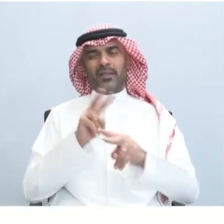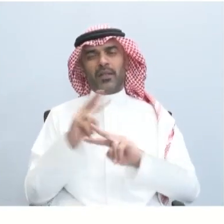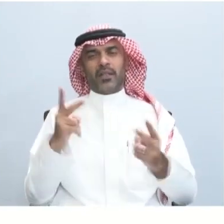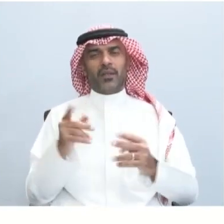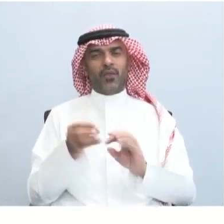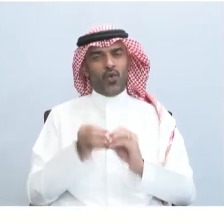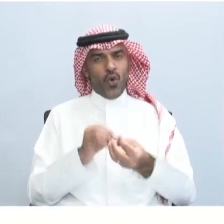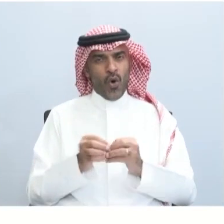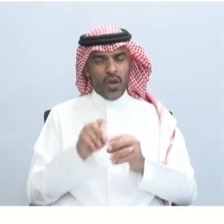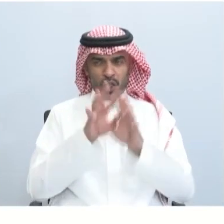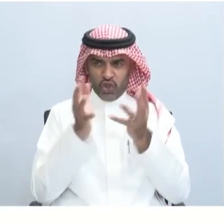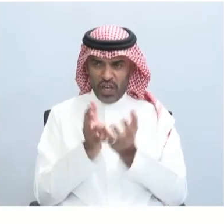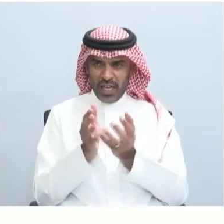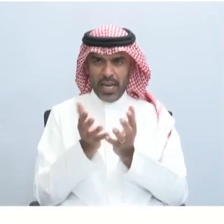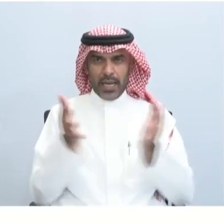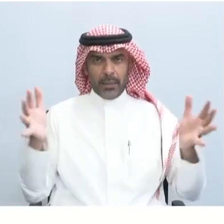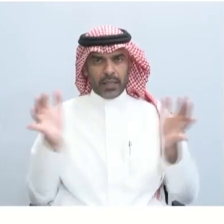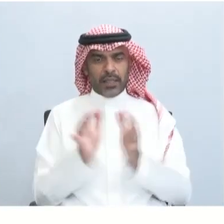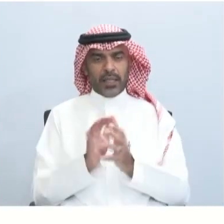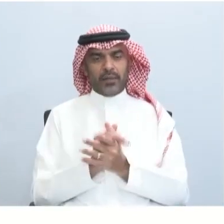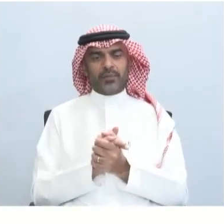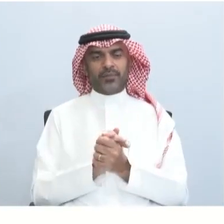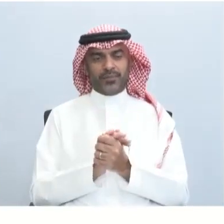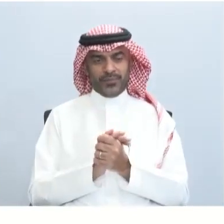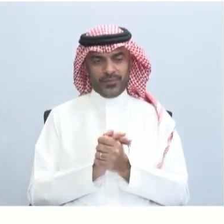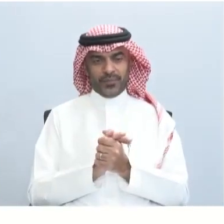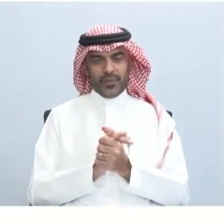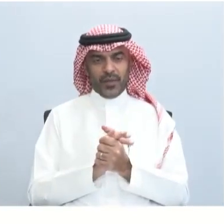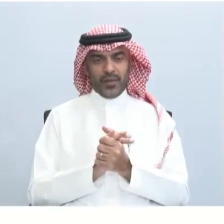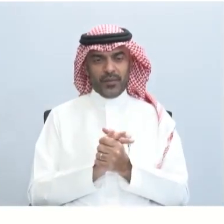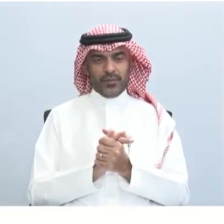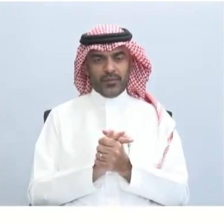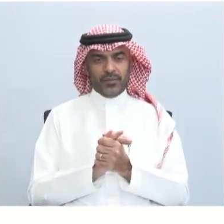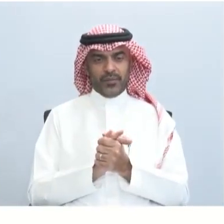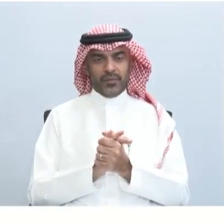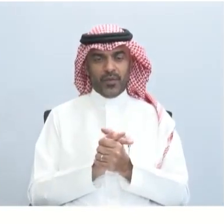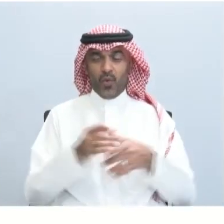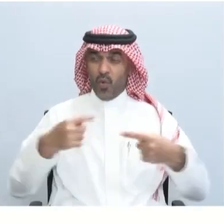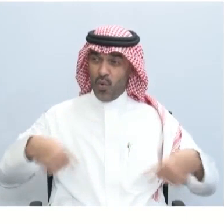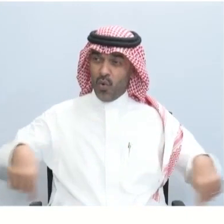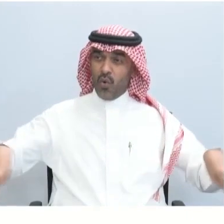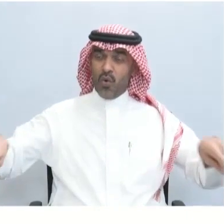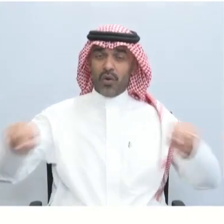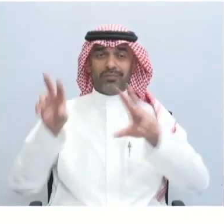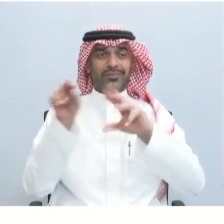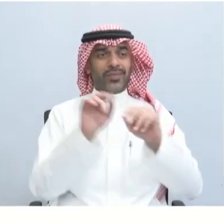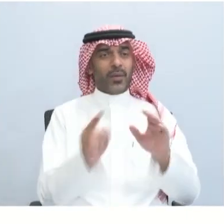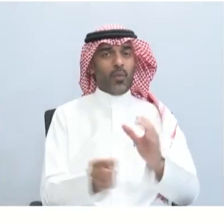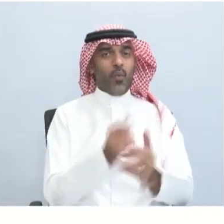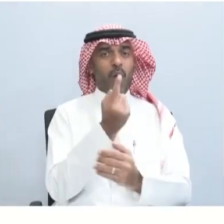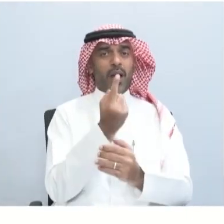واحجامها جميع الاشياء من حولنا تتشابه في شيء واحد فهي جميعها